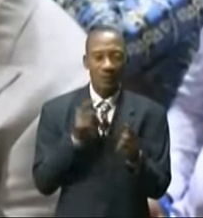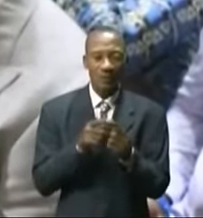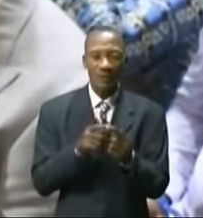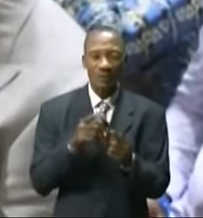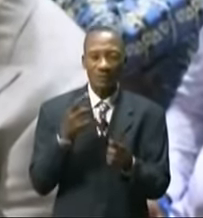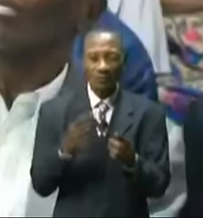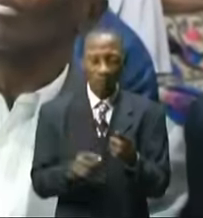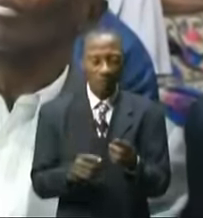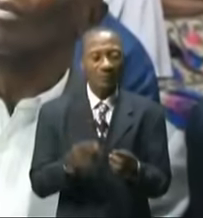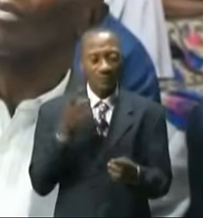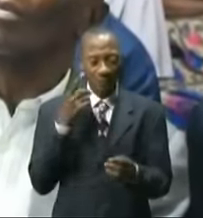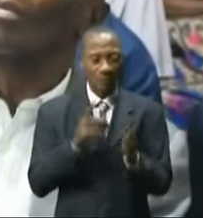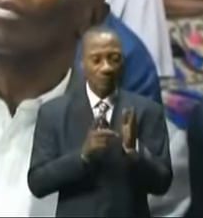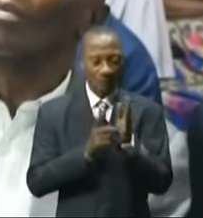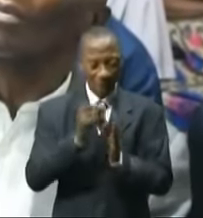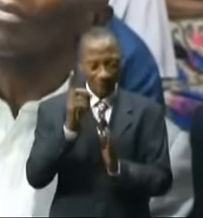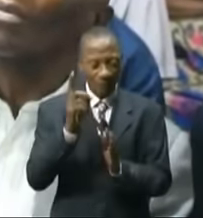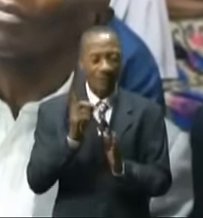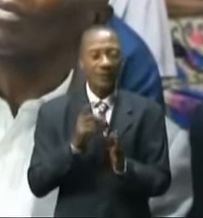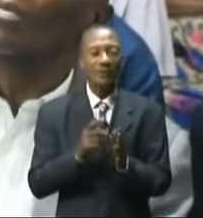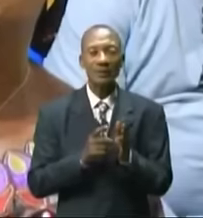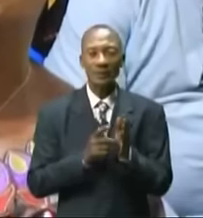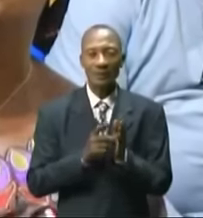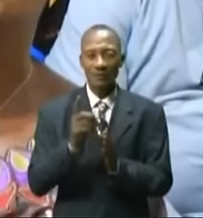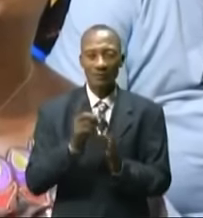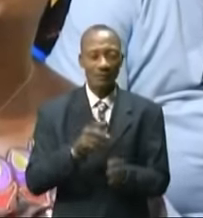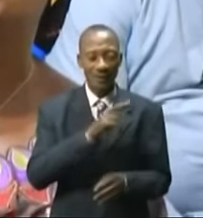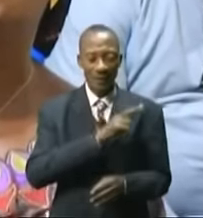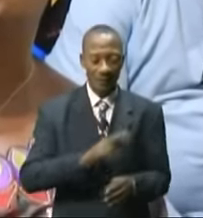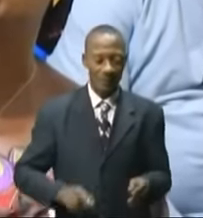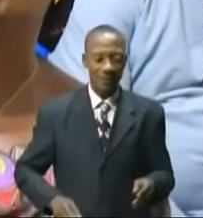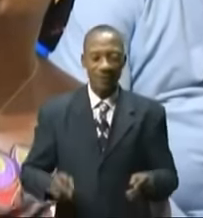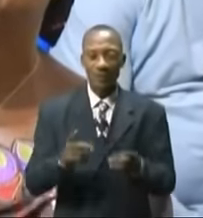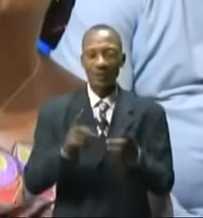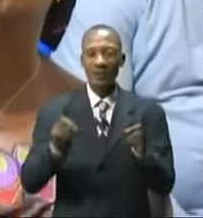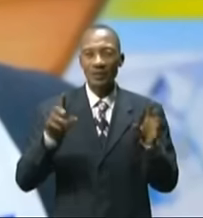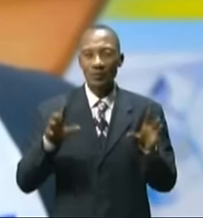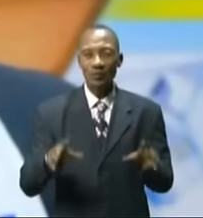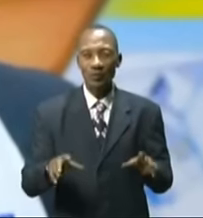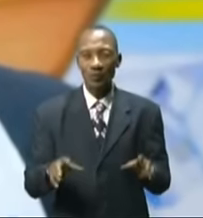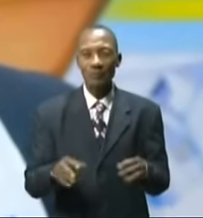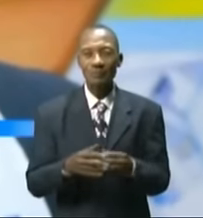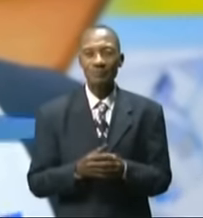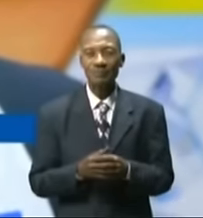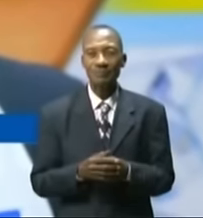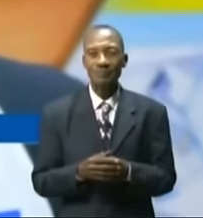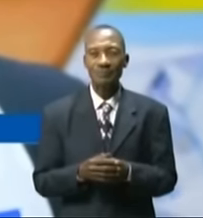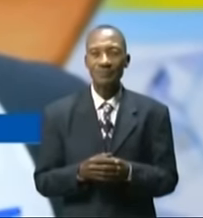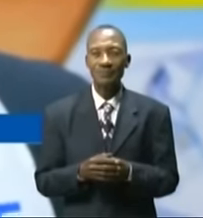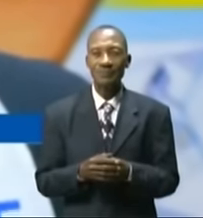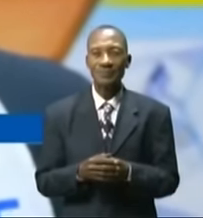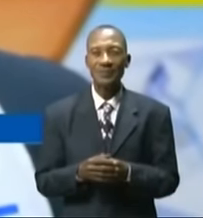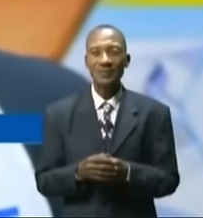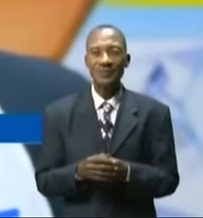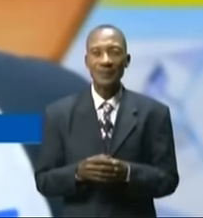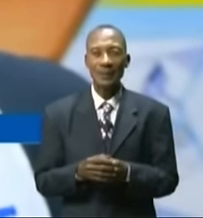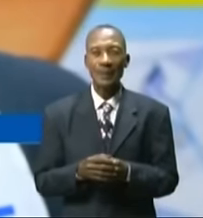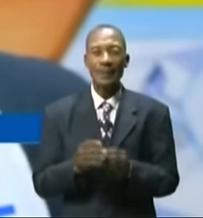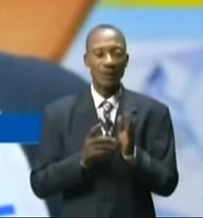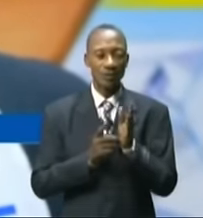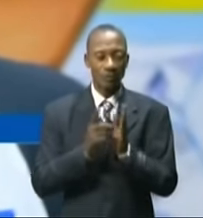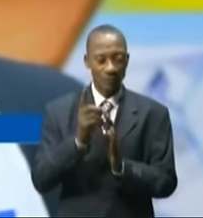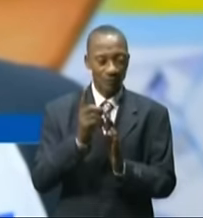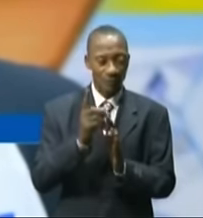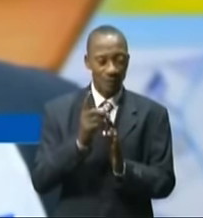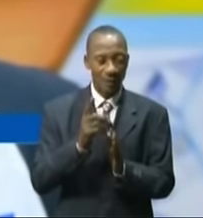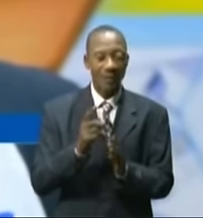et les recherches en vue de développer la République démocratique du Congo. Tout développement est basé sur l'apport humain.